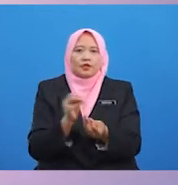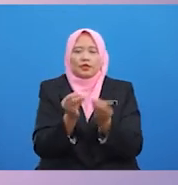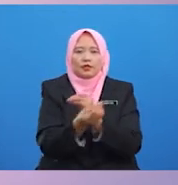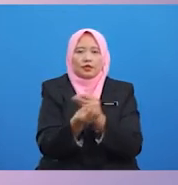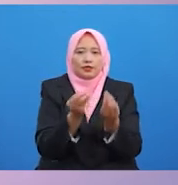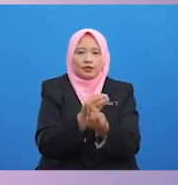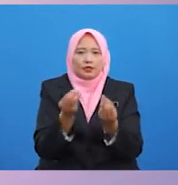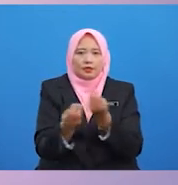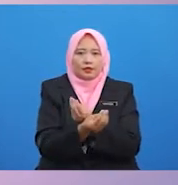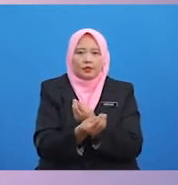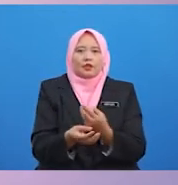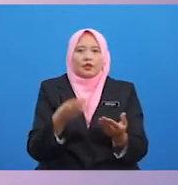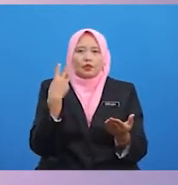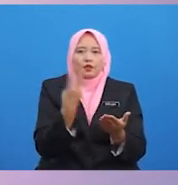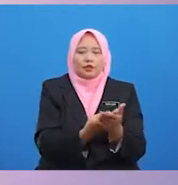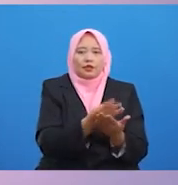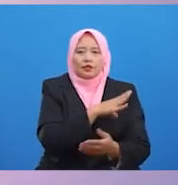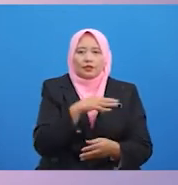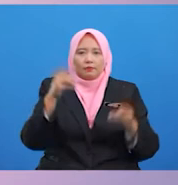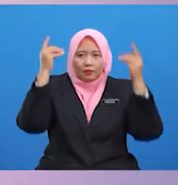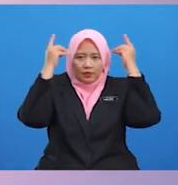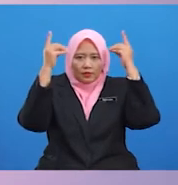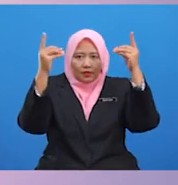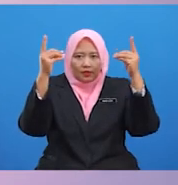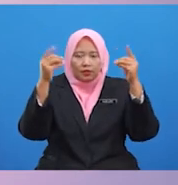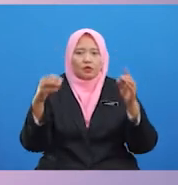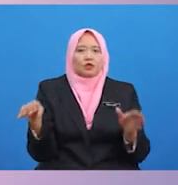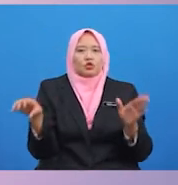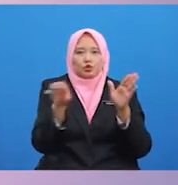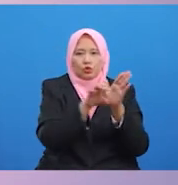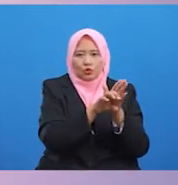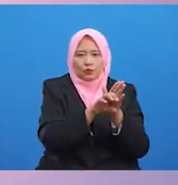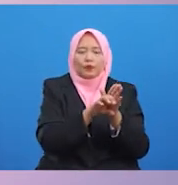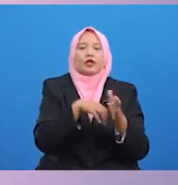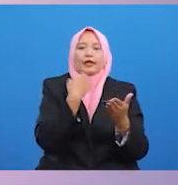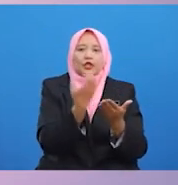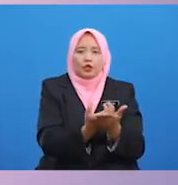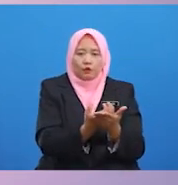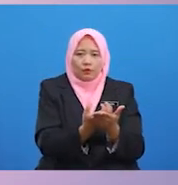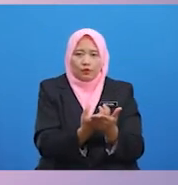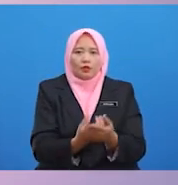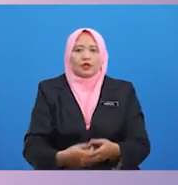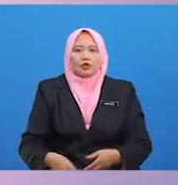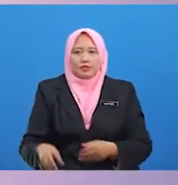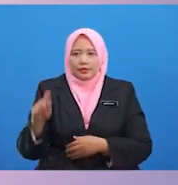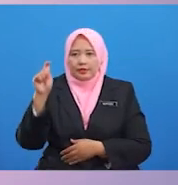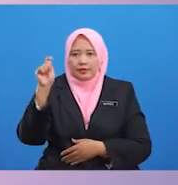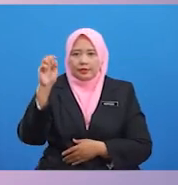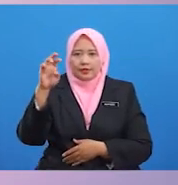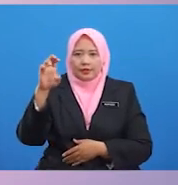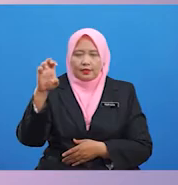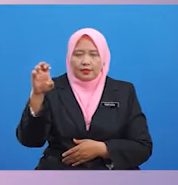pengangkutan, keuangan dan pendidikan ialah contoh kegiatan ekonomi untuk sektor